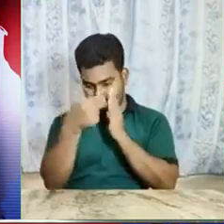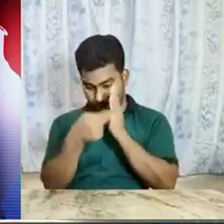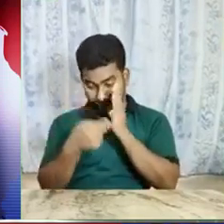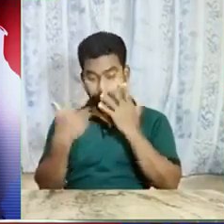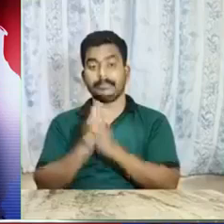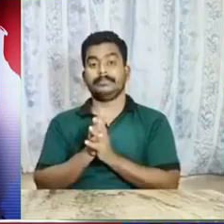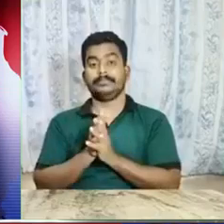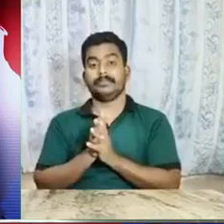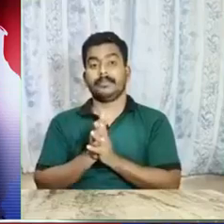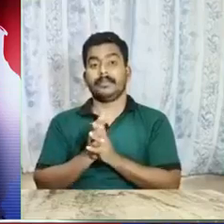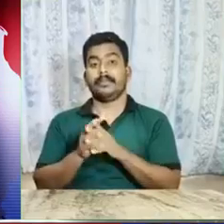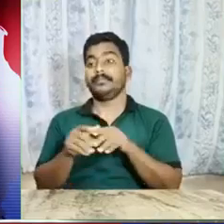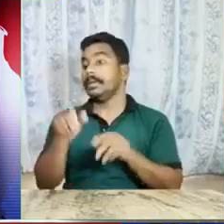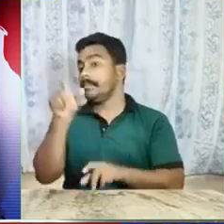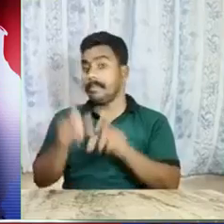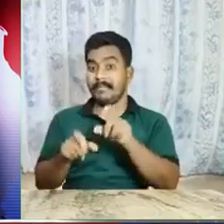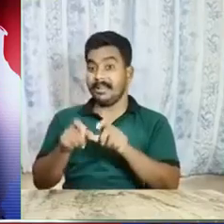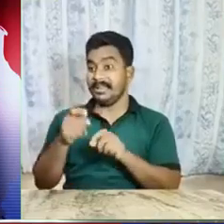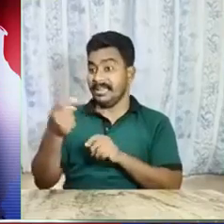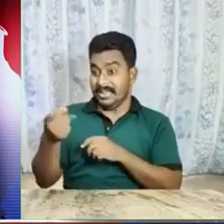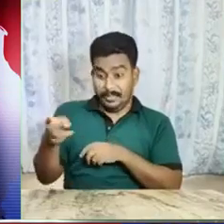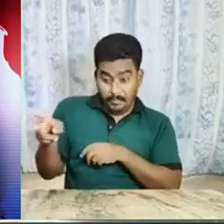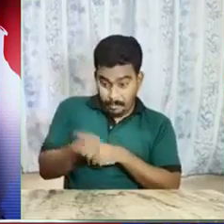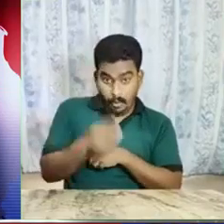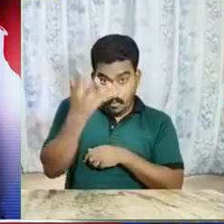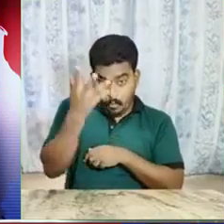കത്തിലൂടെ ആവശ്യപ്പെടുകയും ചെയ്തിട്ടുണ്ട്.